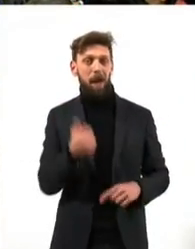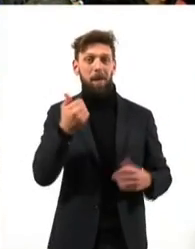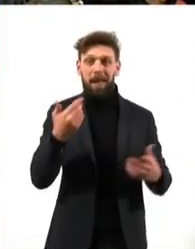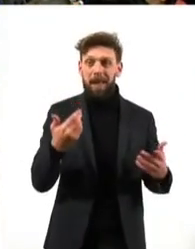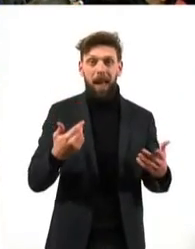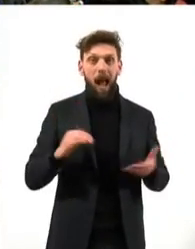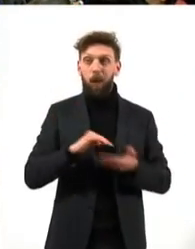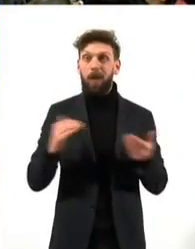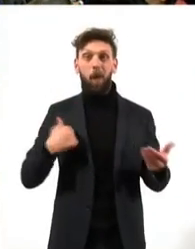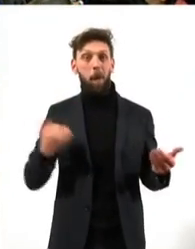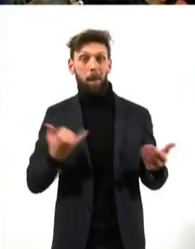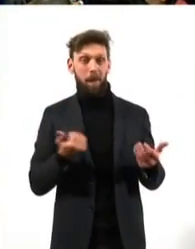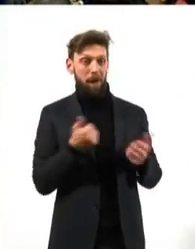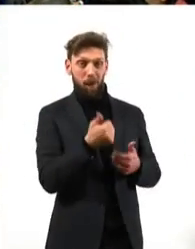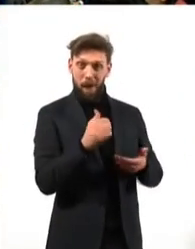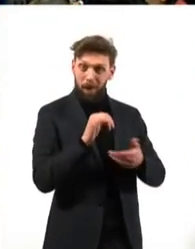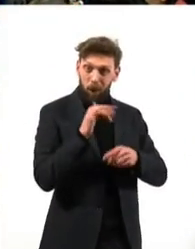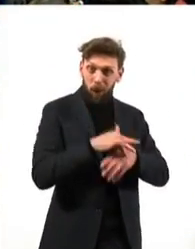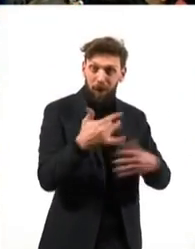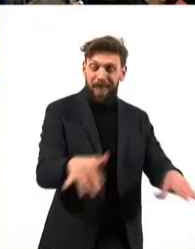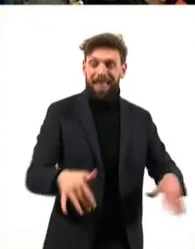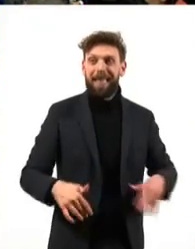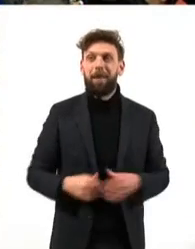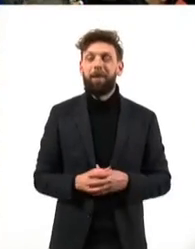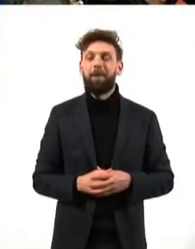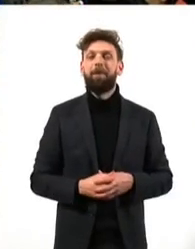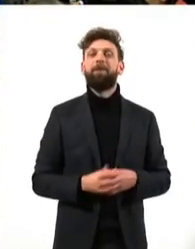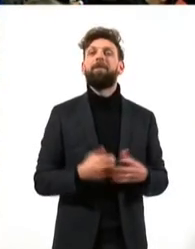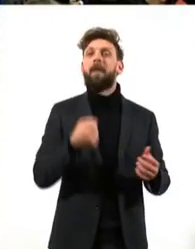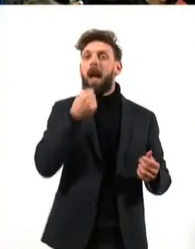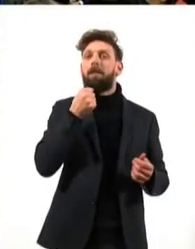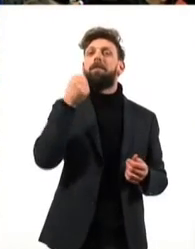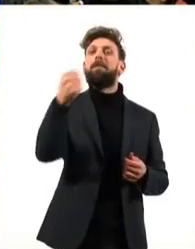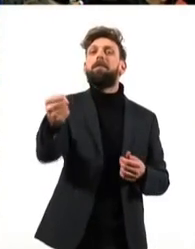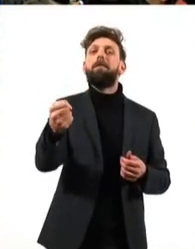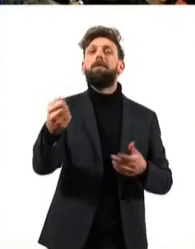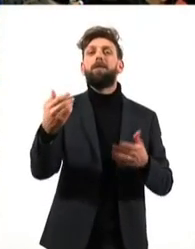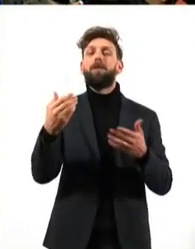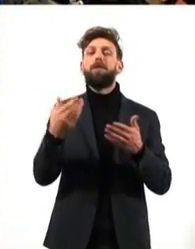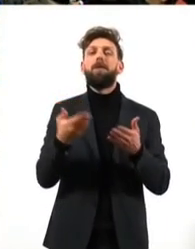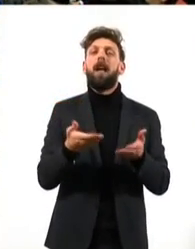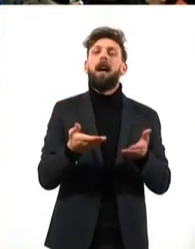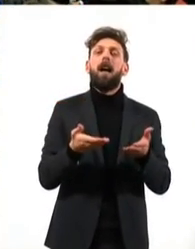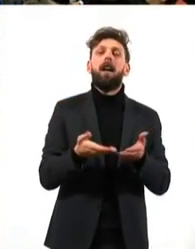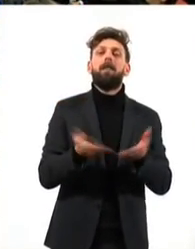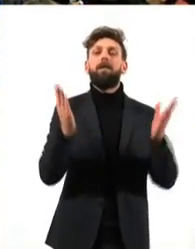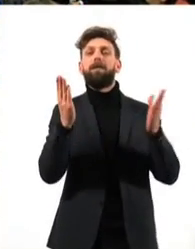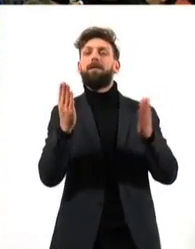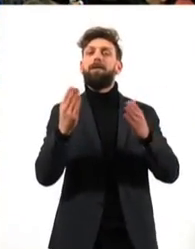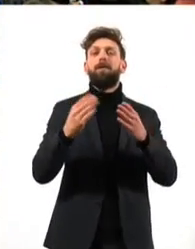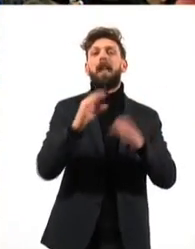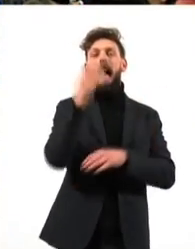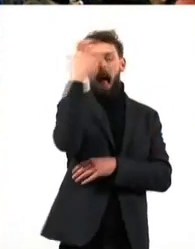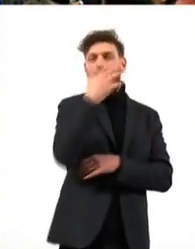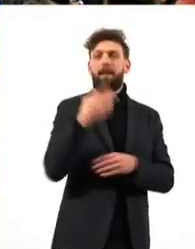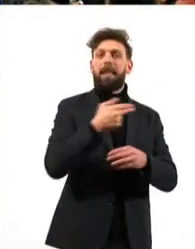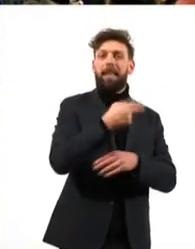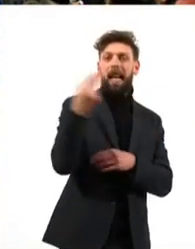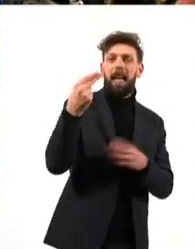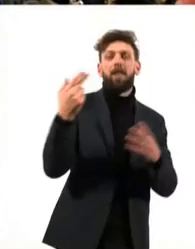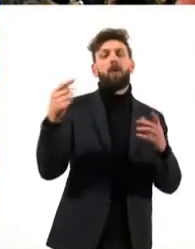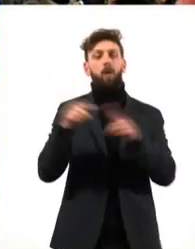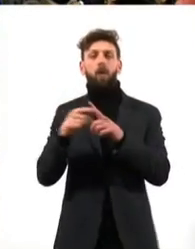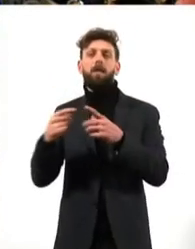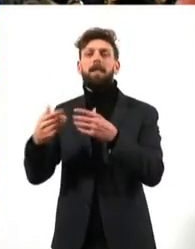micro juste à ta droite. Toi, tu es le fondateur de la Coupe d'Afrique des Nations, devenue Coupe de France des quartiers. Voilà, sur les sujets